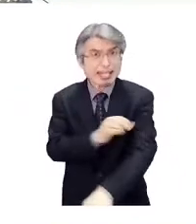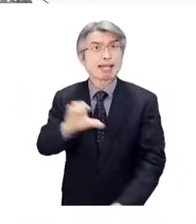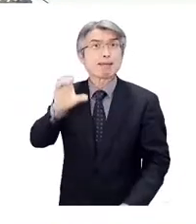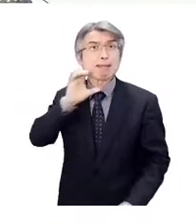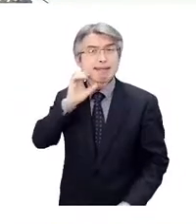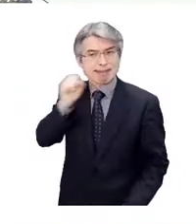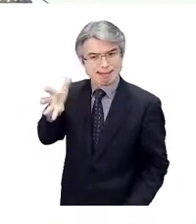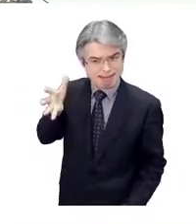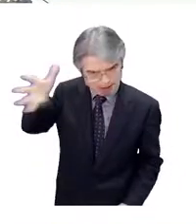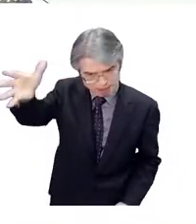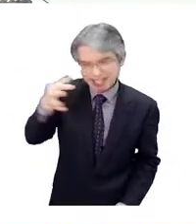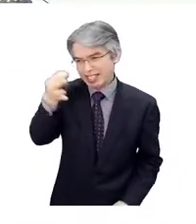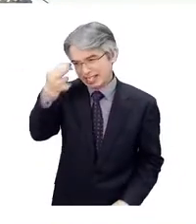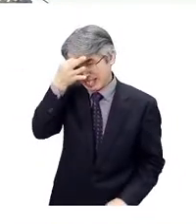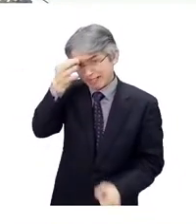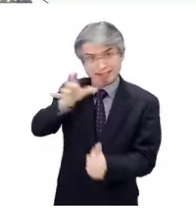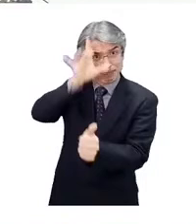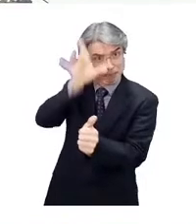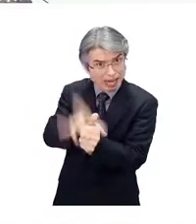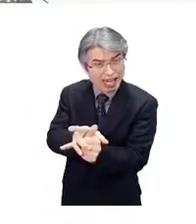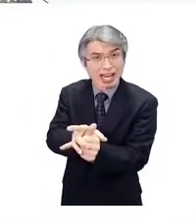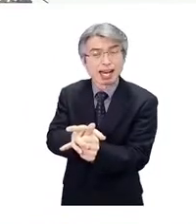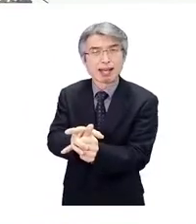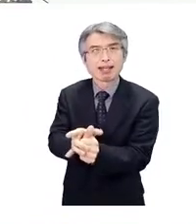일자리를 창출하였습니다.